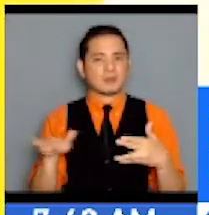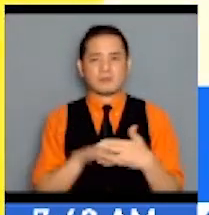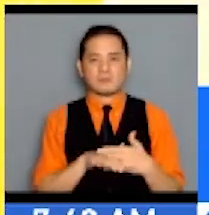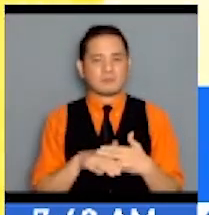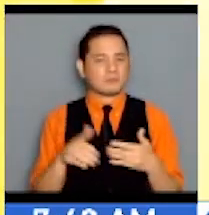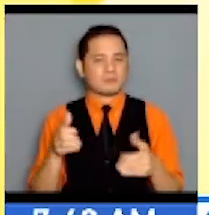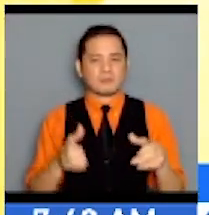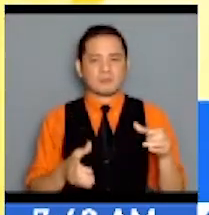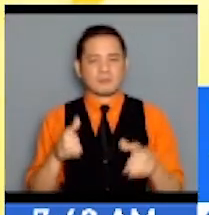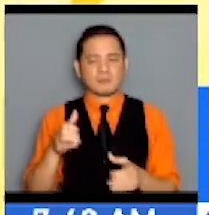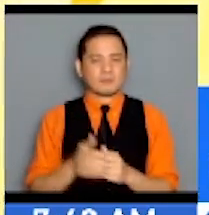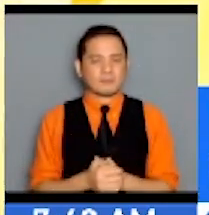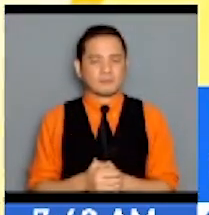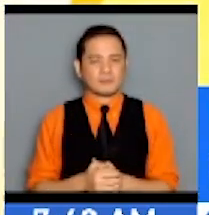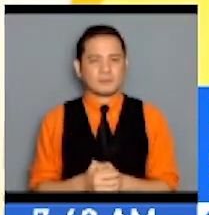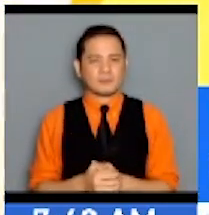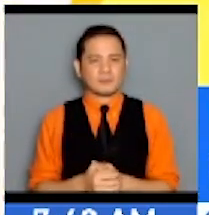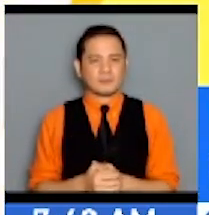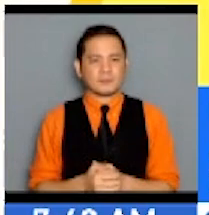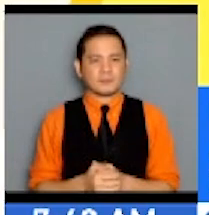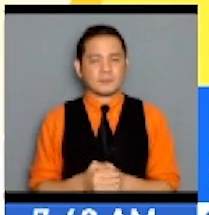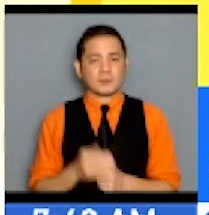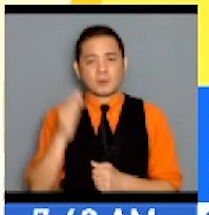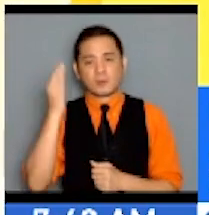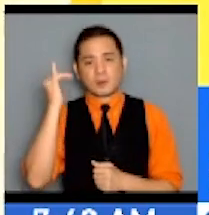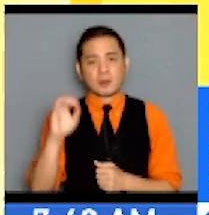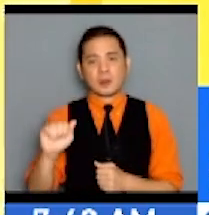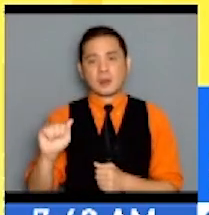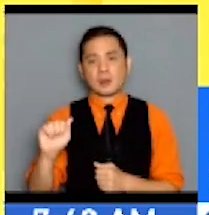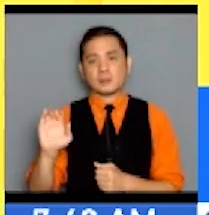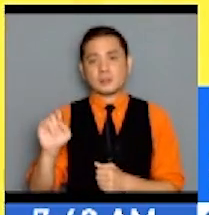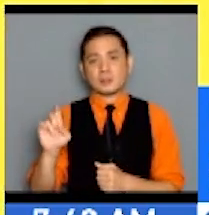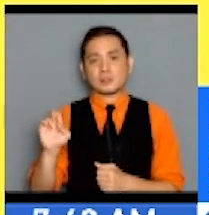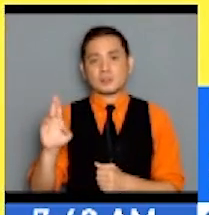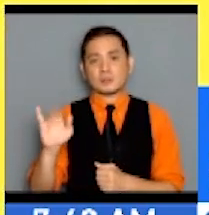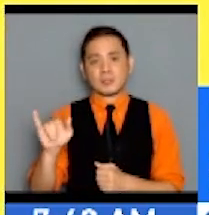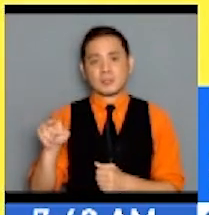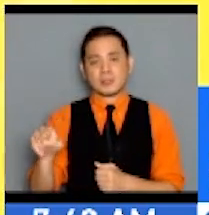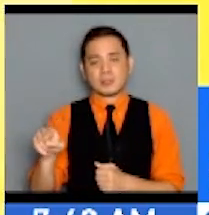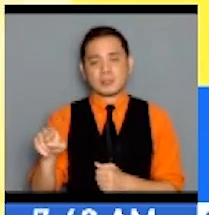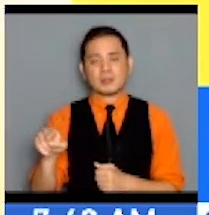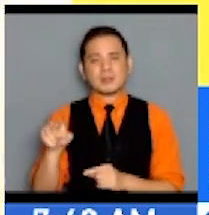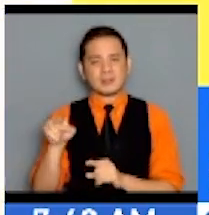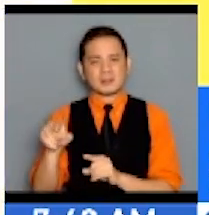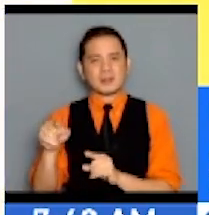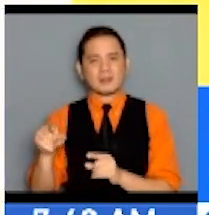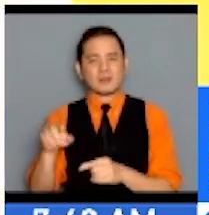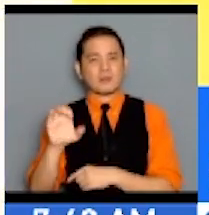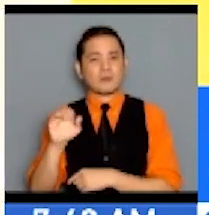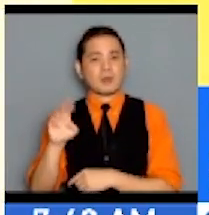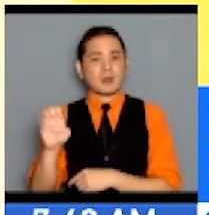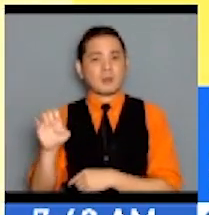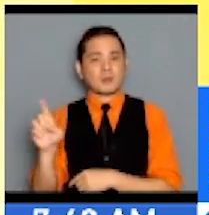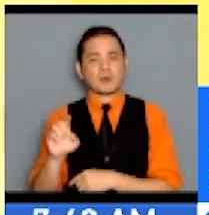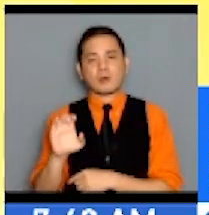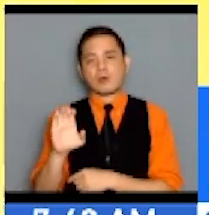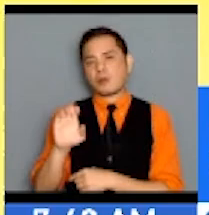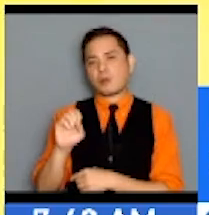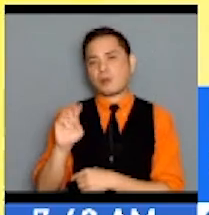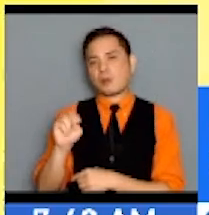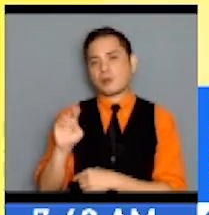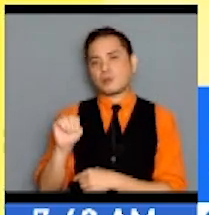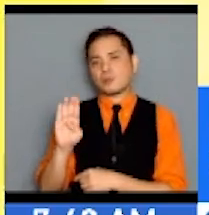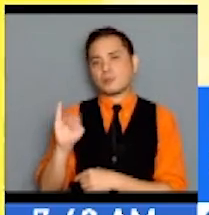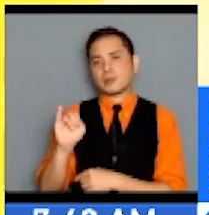lalaki kasi walang adultery as a crime, ang krimen ay concubinage. Pero ito ay dapat nakipagtalik under